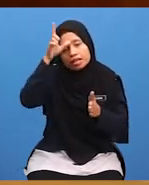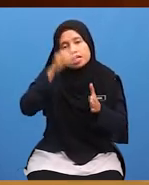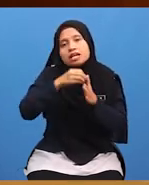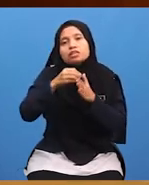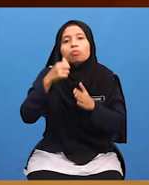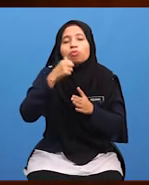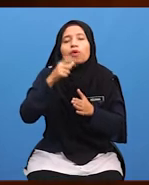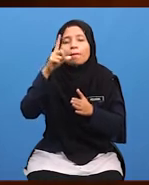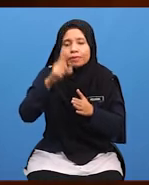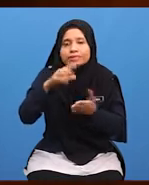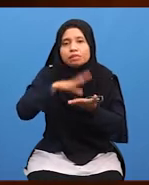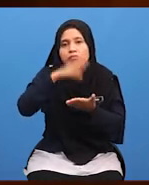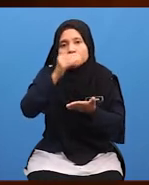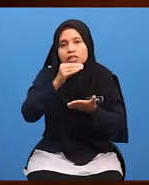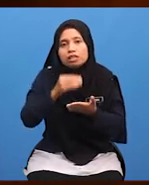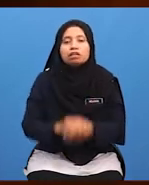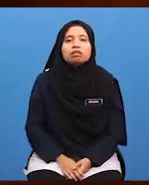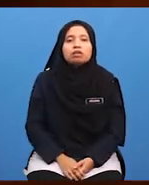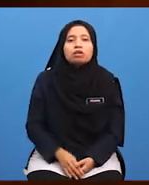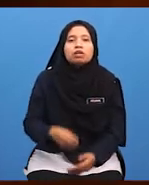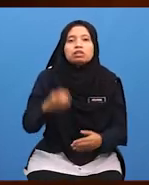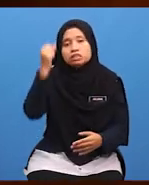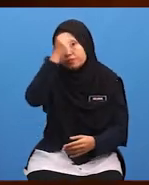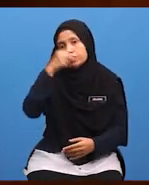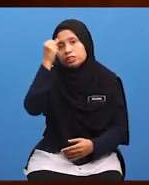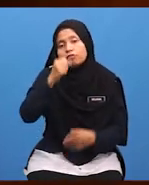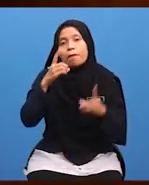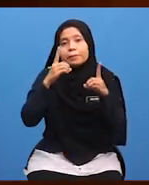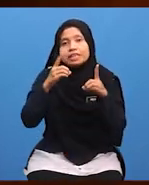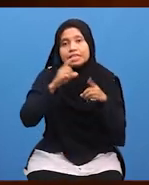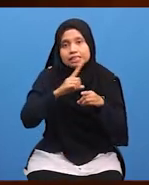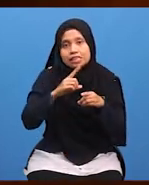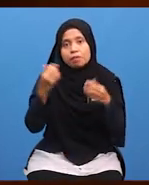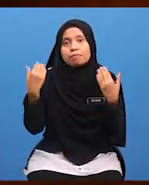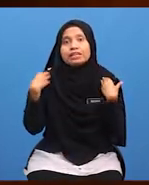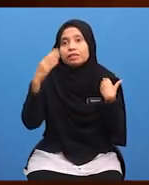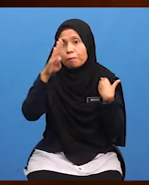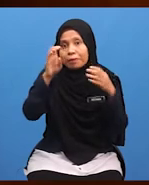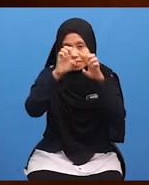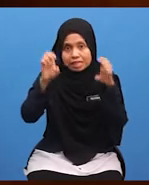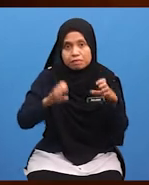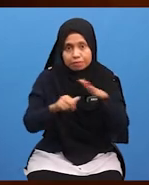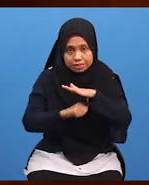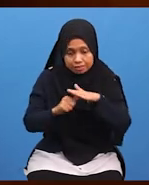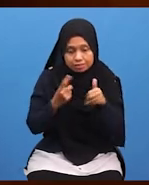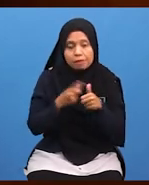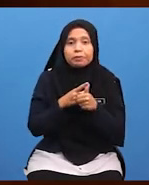perempuan. Manakala, ciri-ciri pendidikan Islam merangkumi empat elemen asas iaitu yang